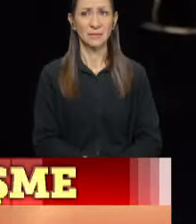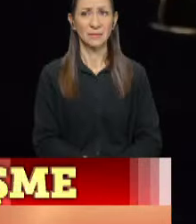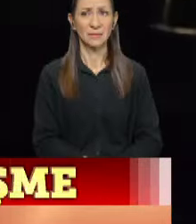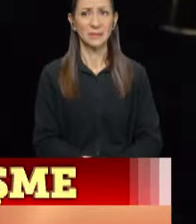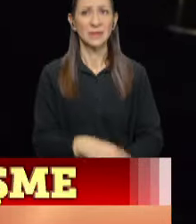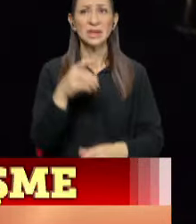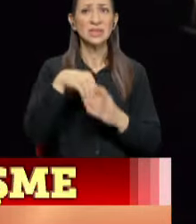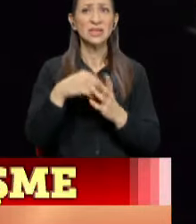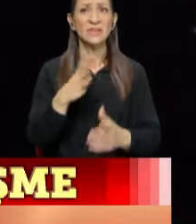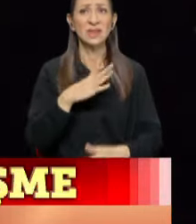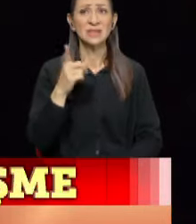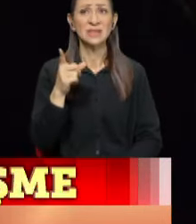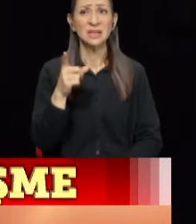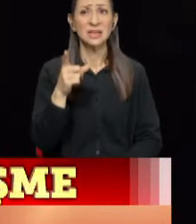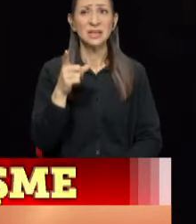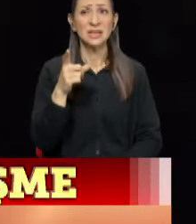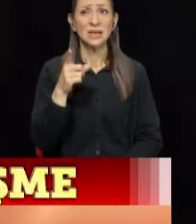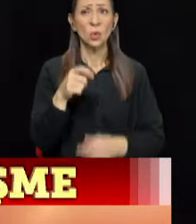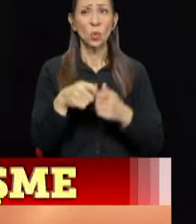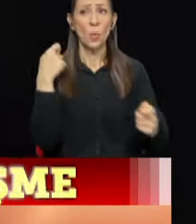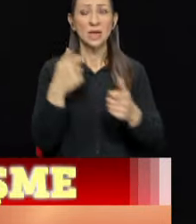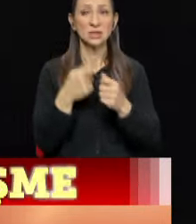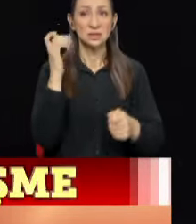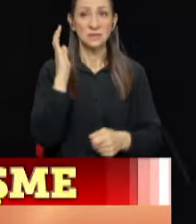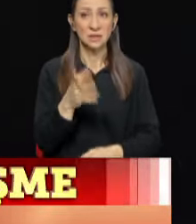Ne vardı abi içeride? İçeride kumaş vardı.